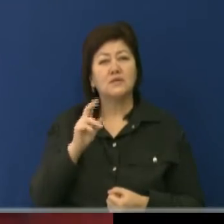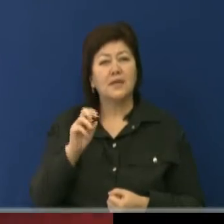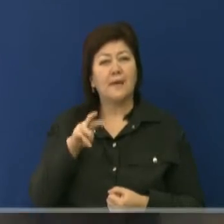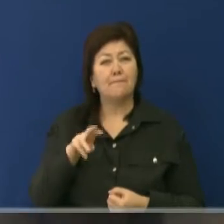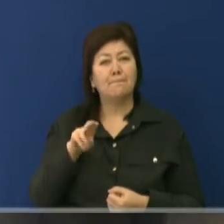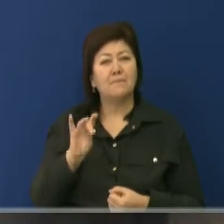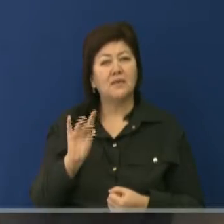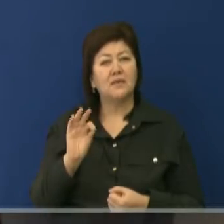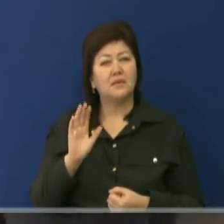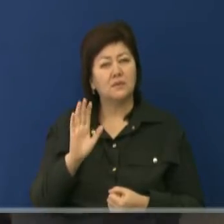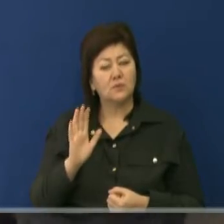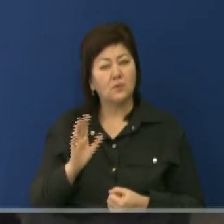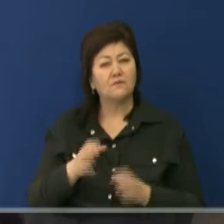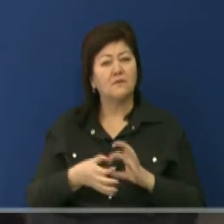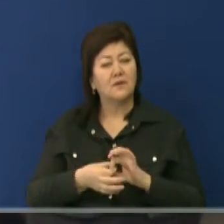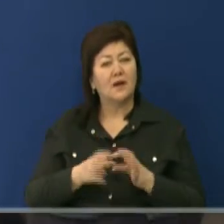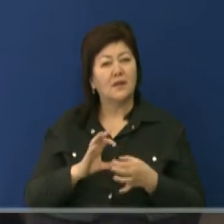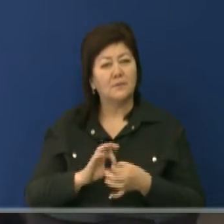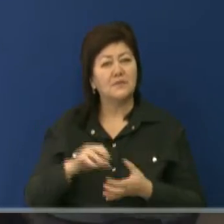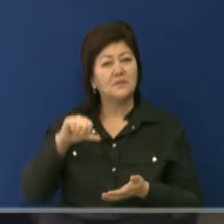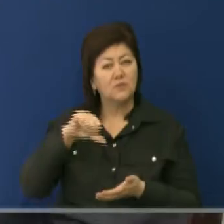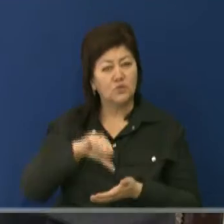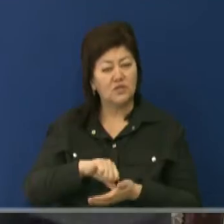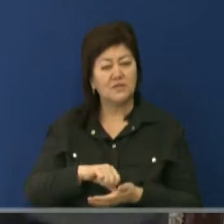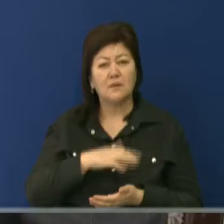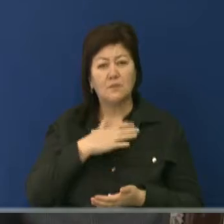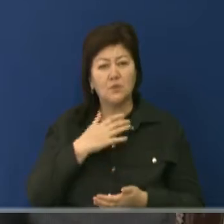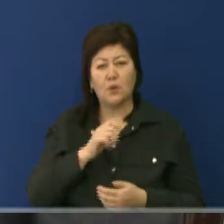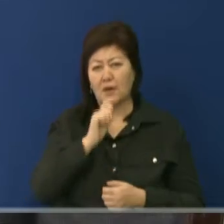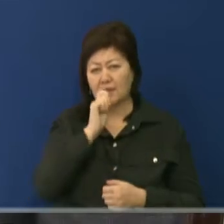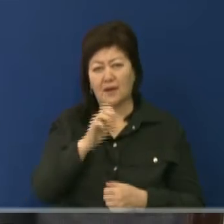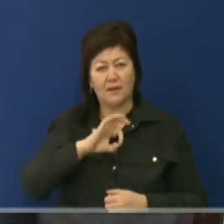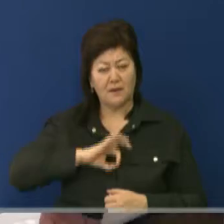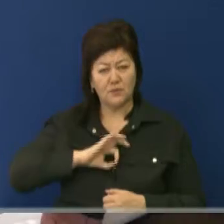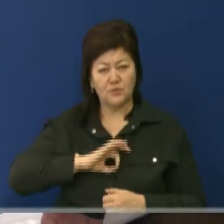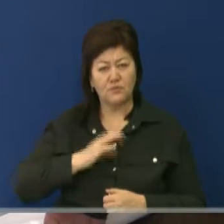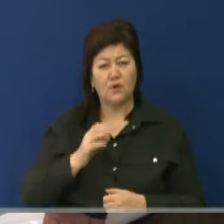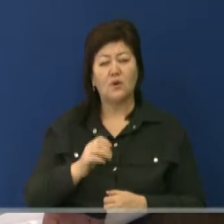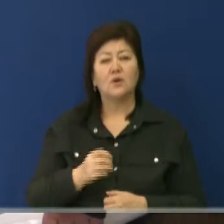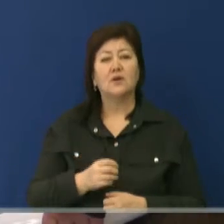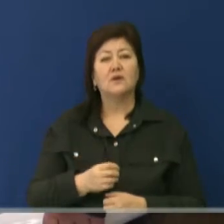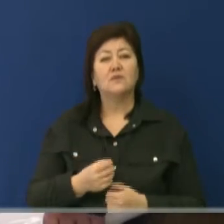Қазақстан Республикасының құрмет спорт қайраткері атақтары бар. Бақытгүл Қазес, Ильмира Жүсінбек